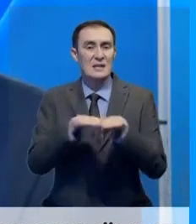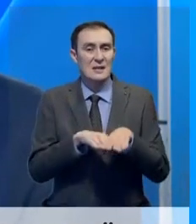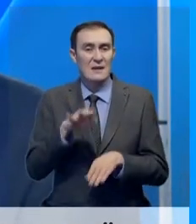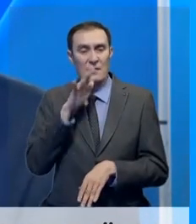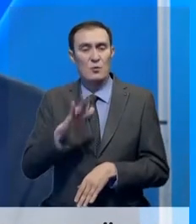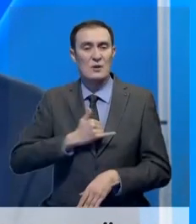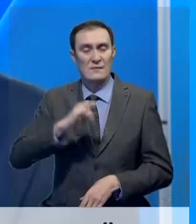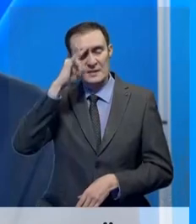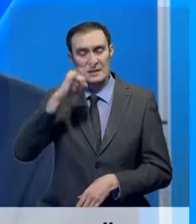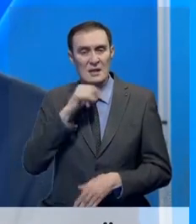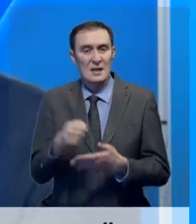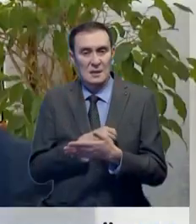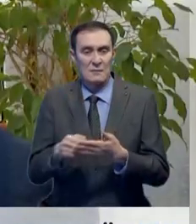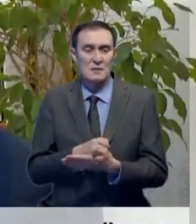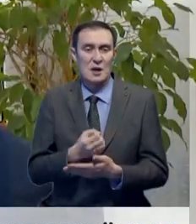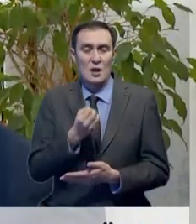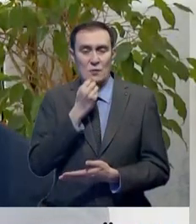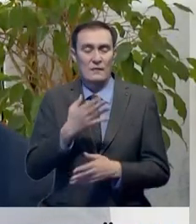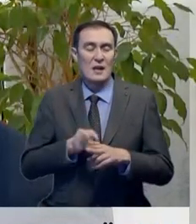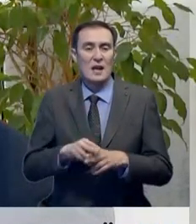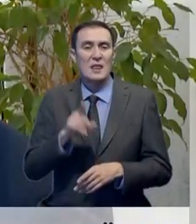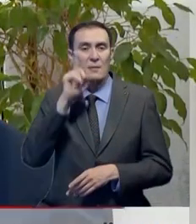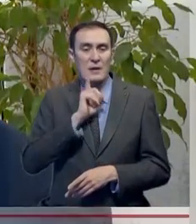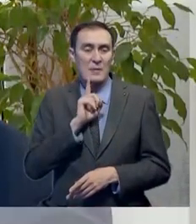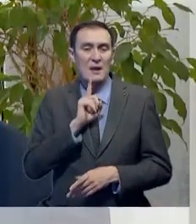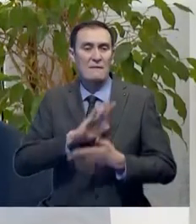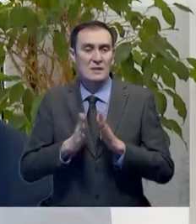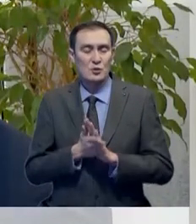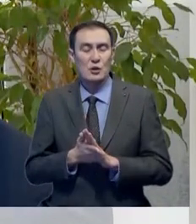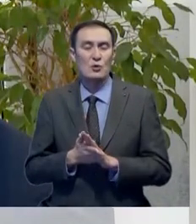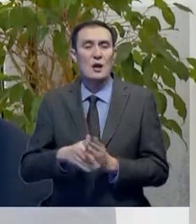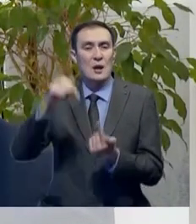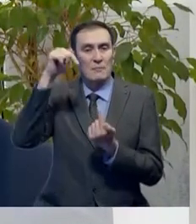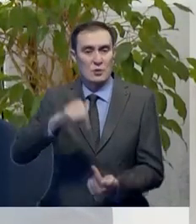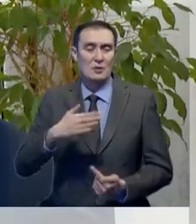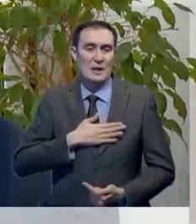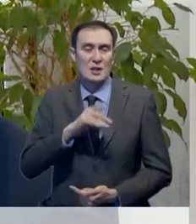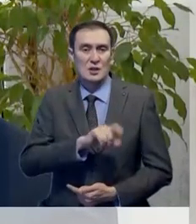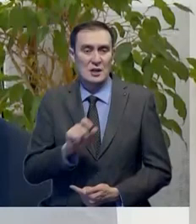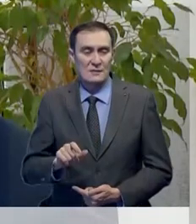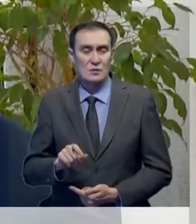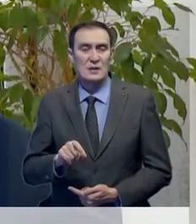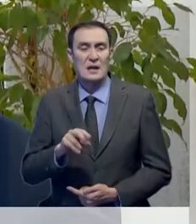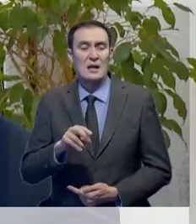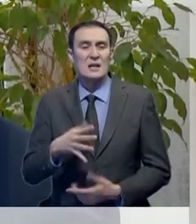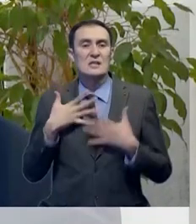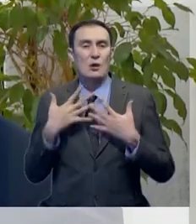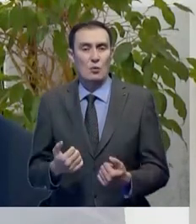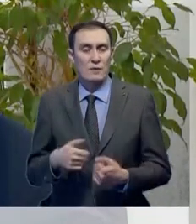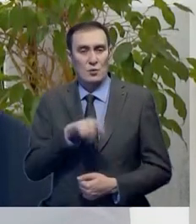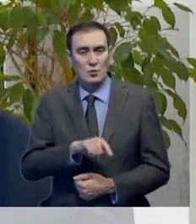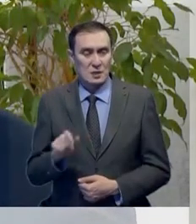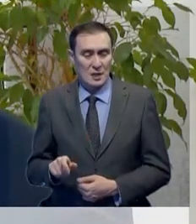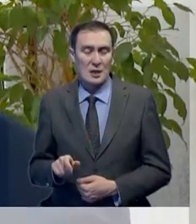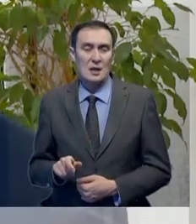мы добьемся многих результатов. Это наиболее оптимальный вариант, который подходит для наших граждан, для биоритмов со всех точек зрения,